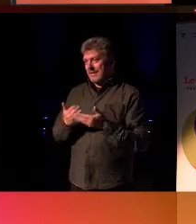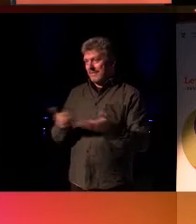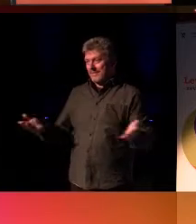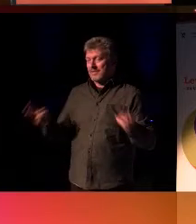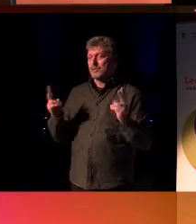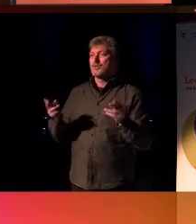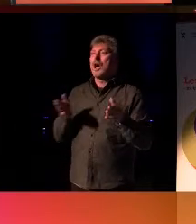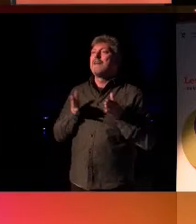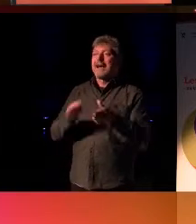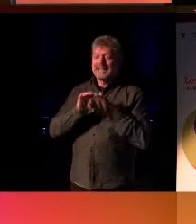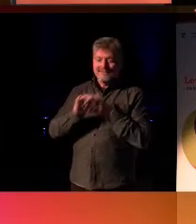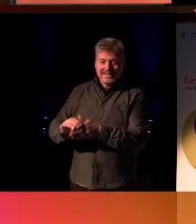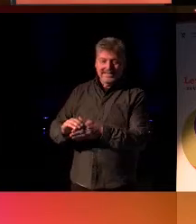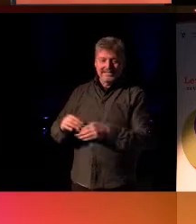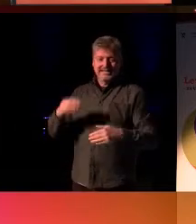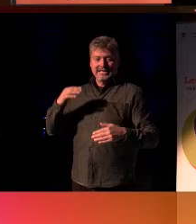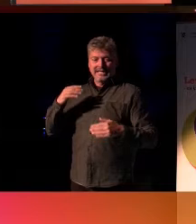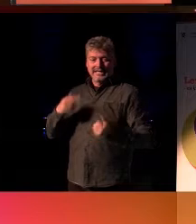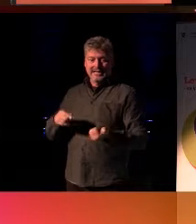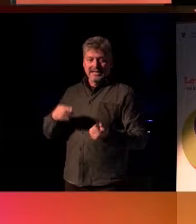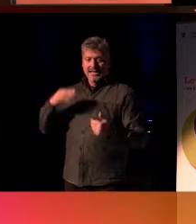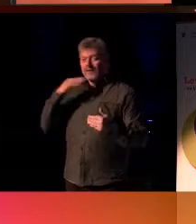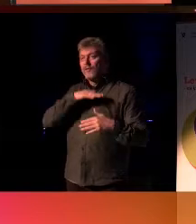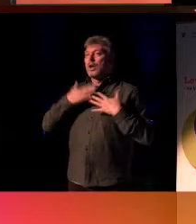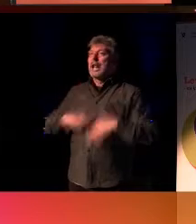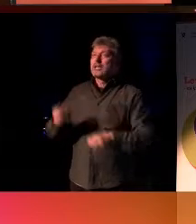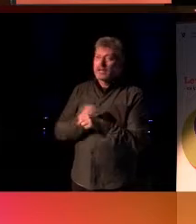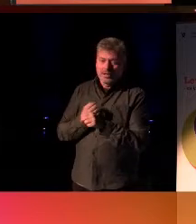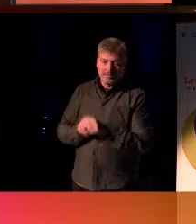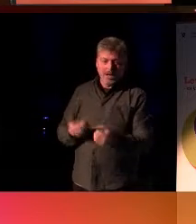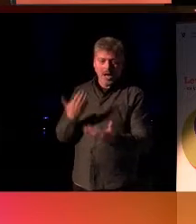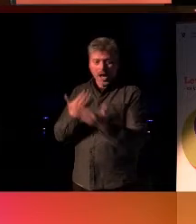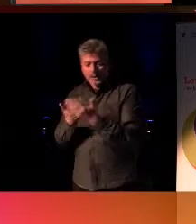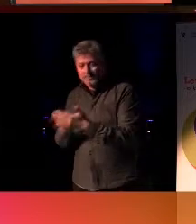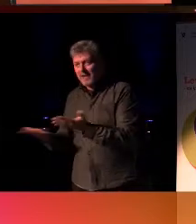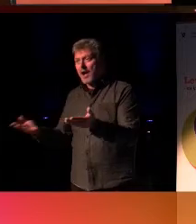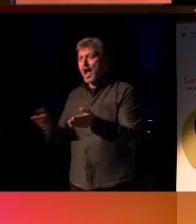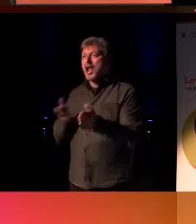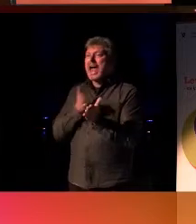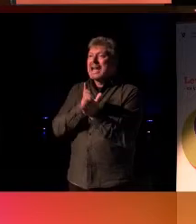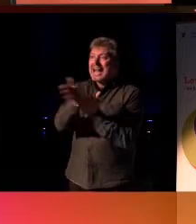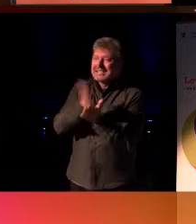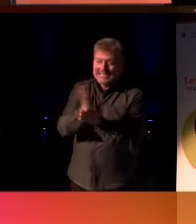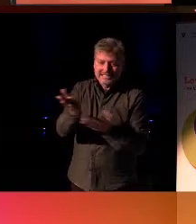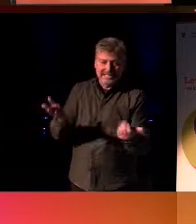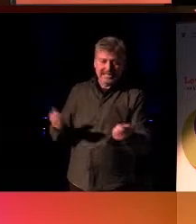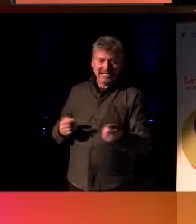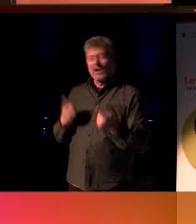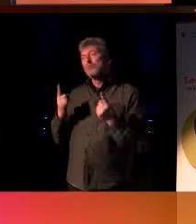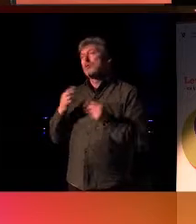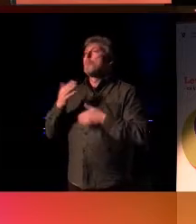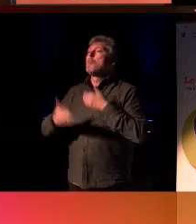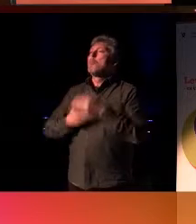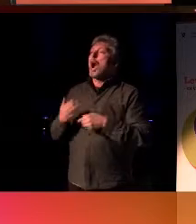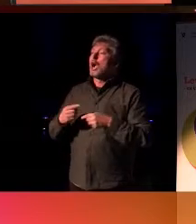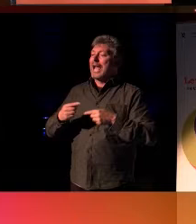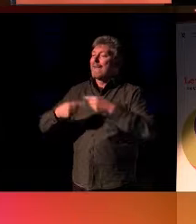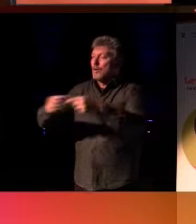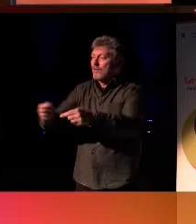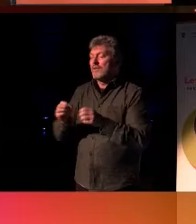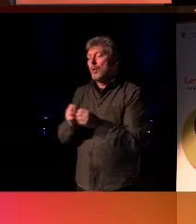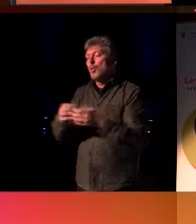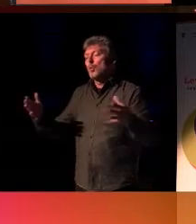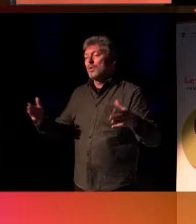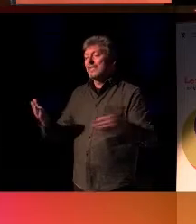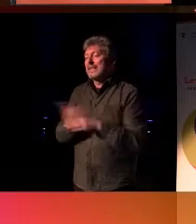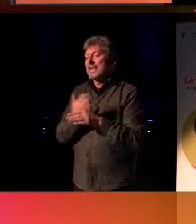har veiviser i folkehelsearbeid, anbefalinger og retningslinjer, pakkeforløp som er en type tjenestedesign, altså å utvikle tjenester på